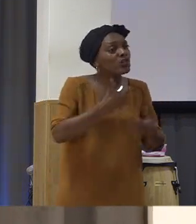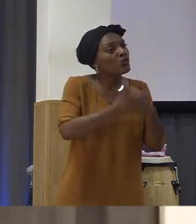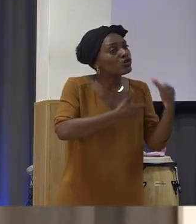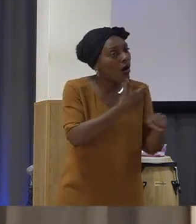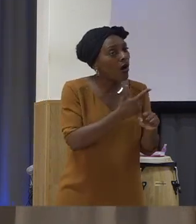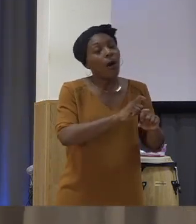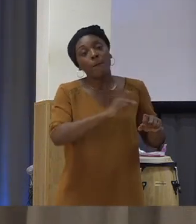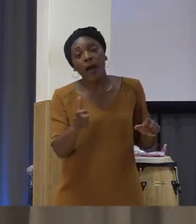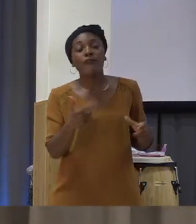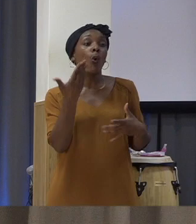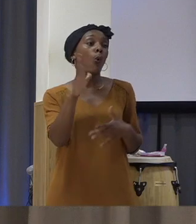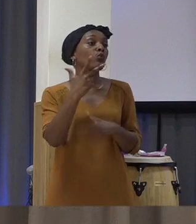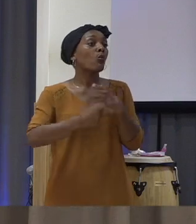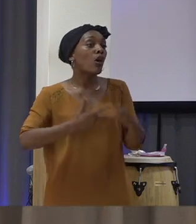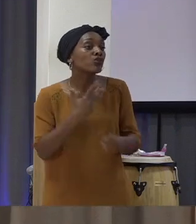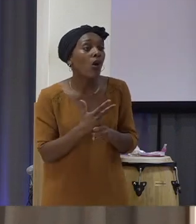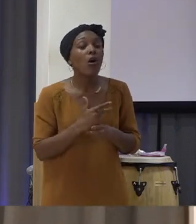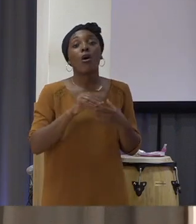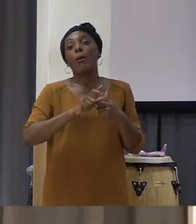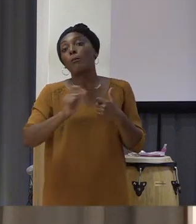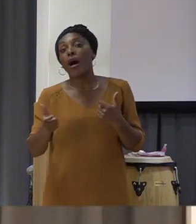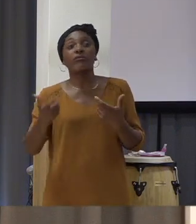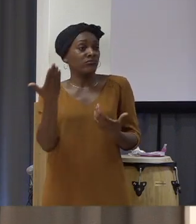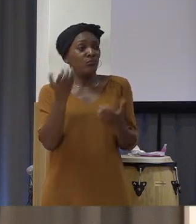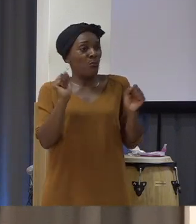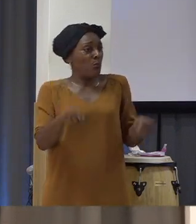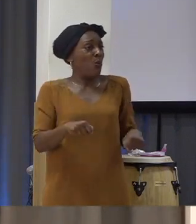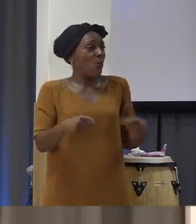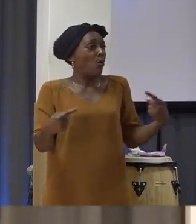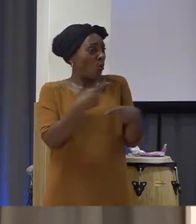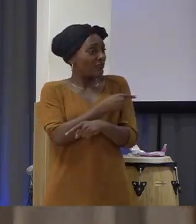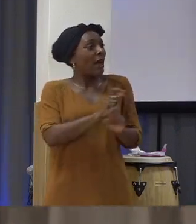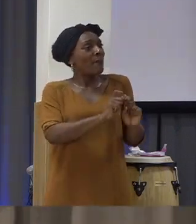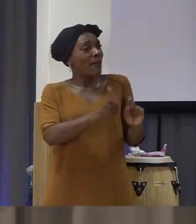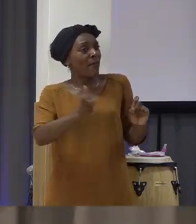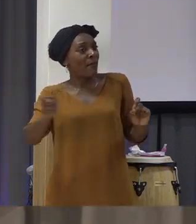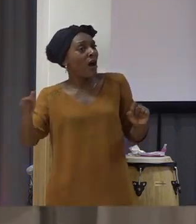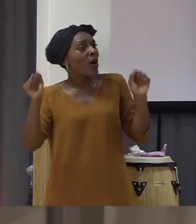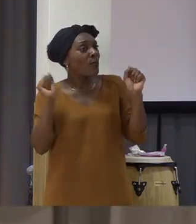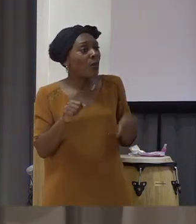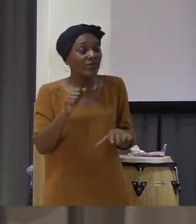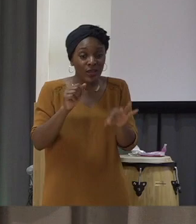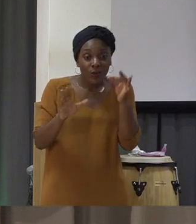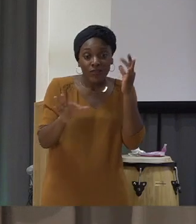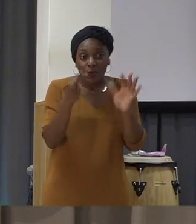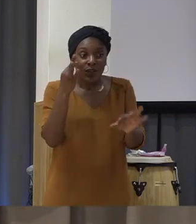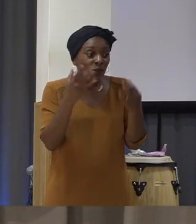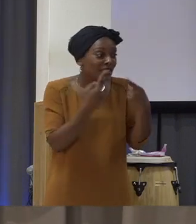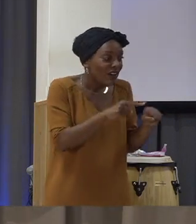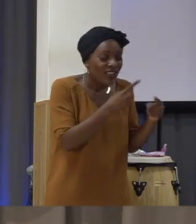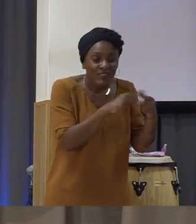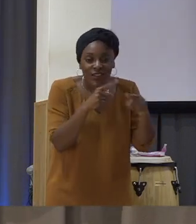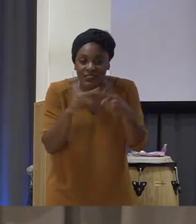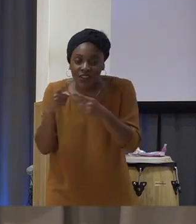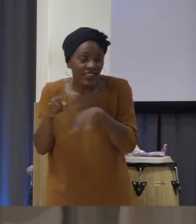3 ans, et puis après passer à autre chose, faire autre chose. Au contraire, ça vous permettra de découvrir différentes choses